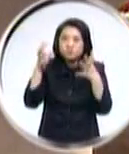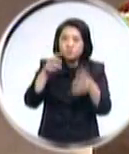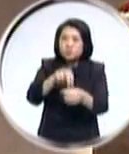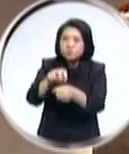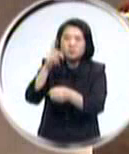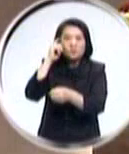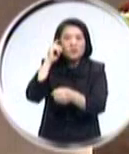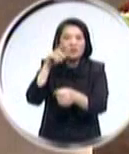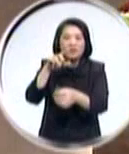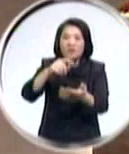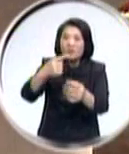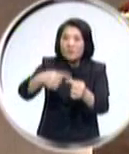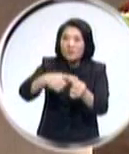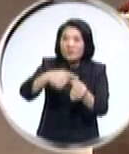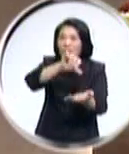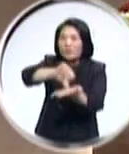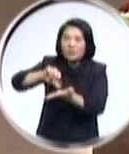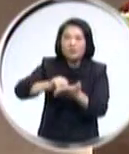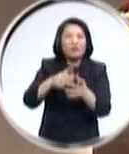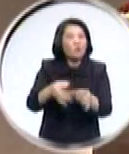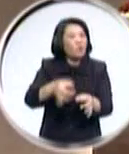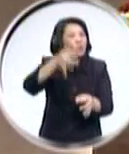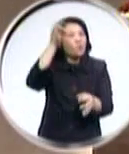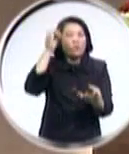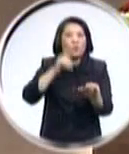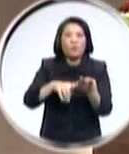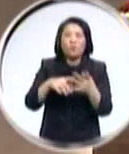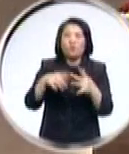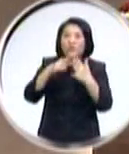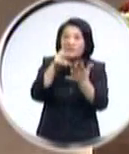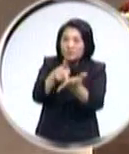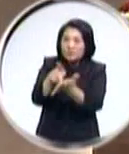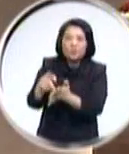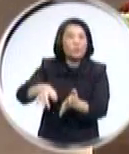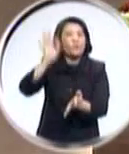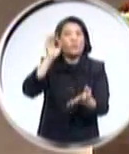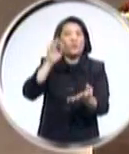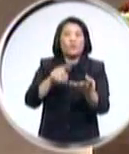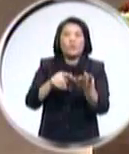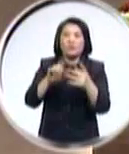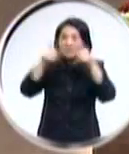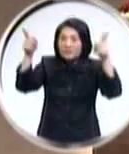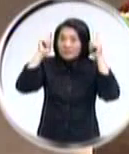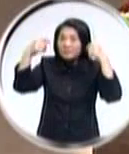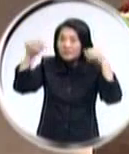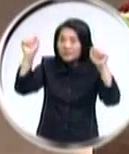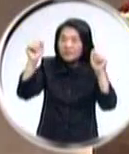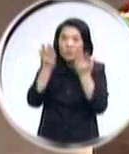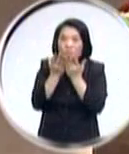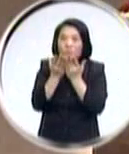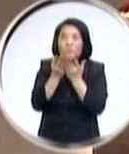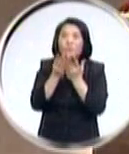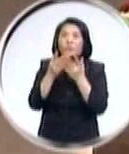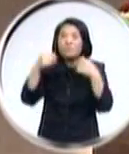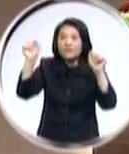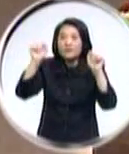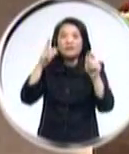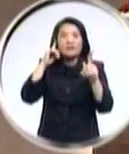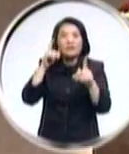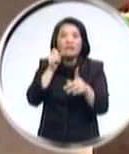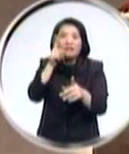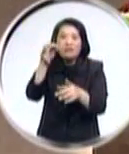降，房租在上涨，大学毕业生的起薪却只有更少，台湾的产业